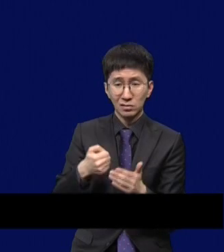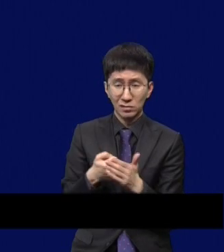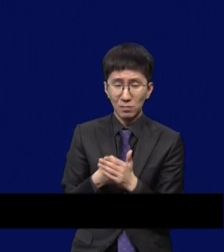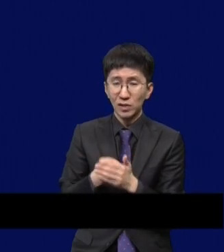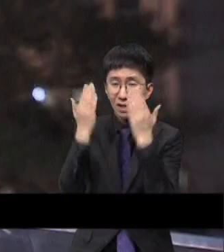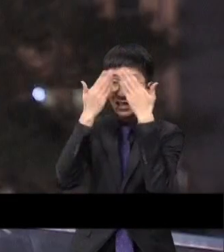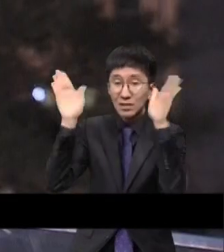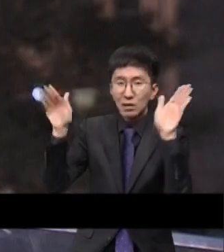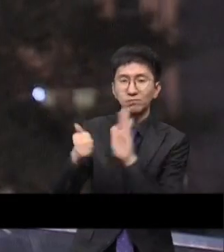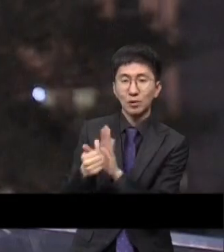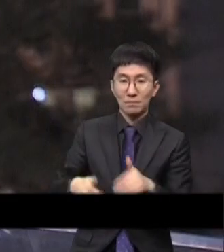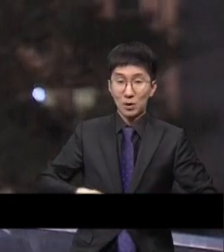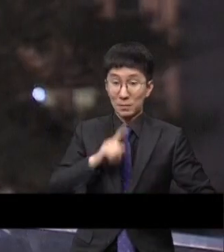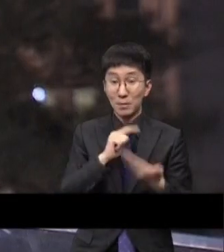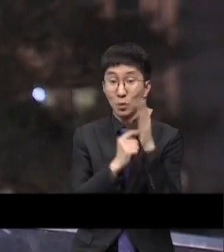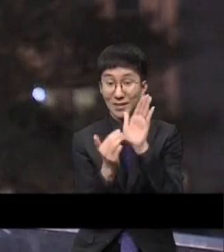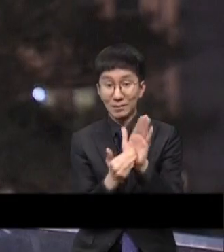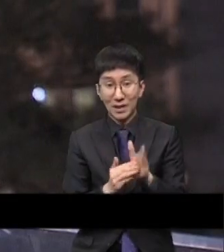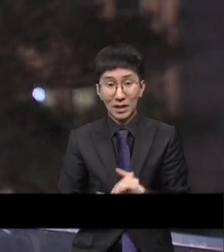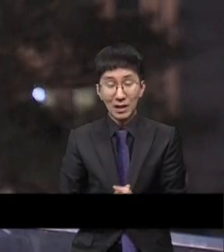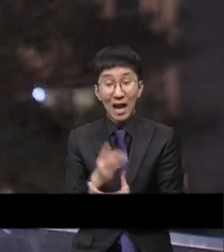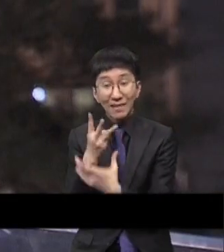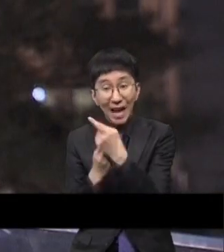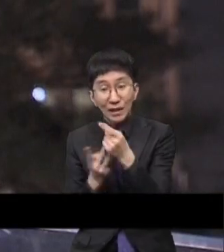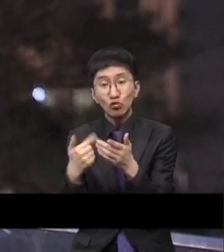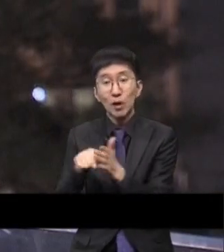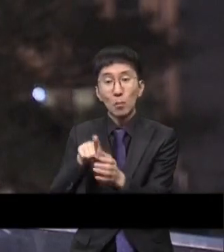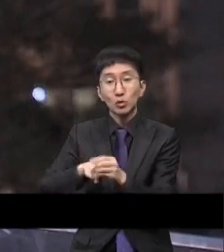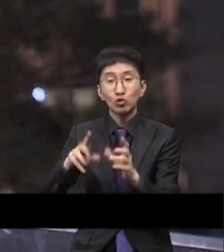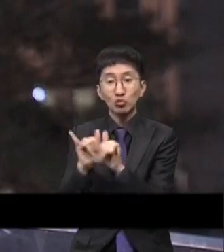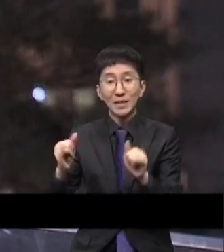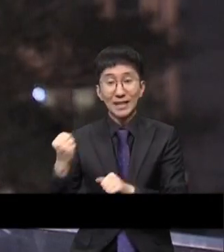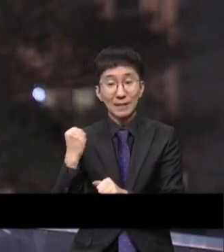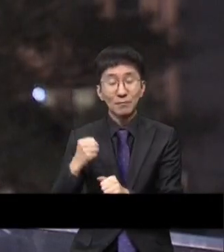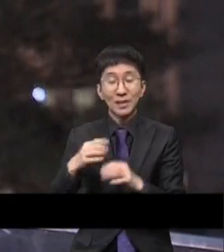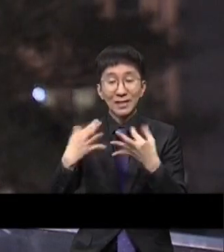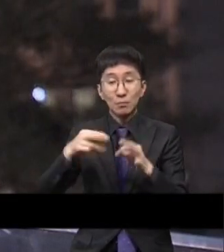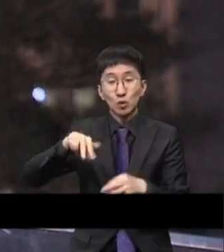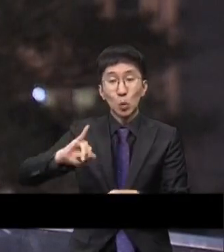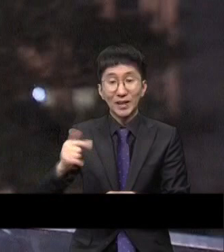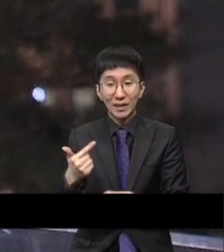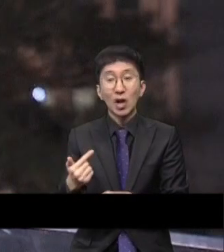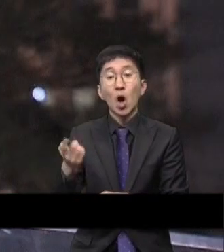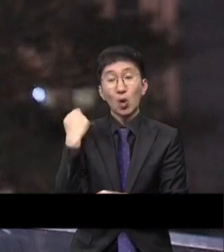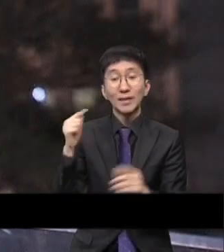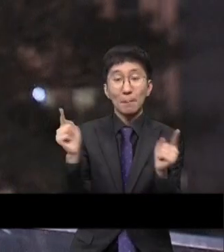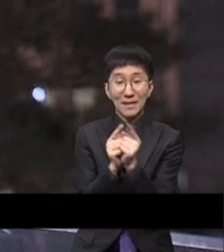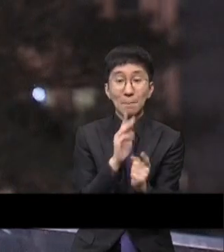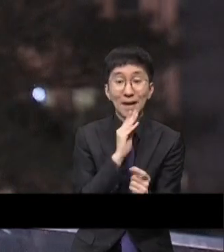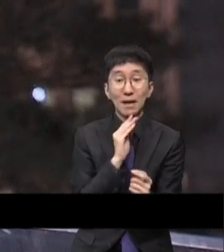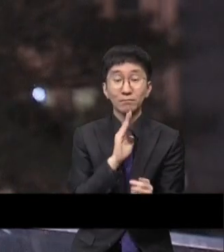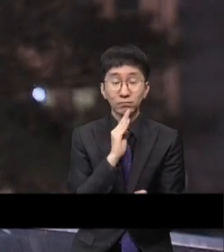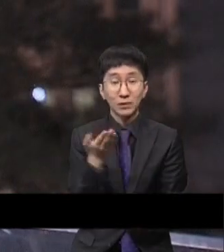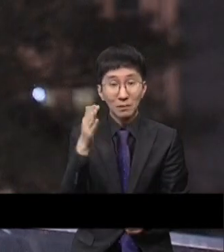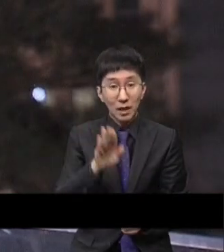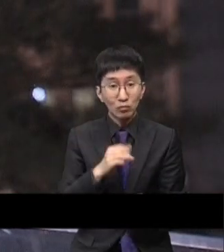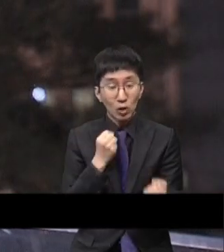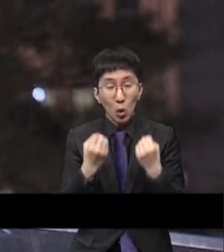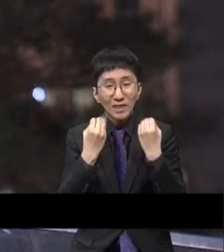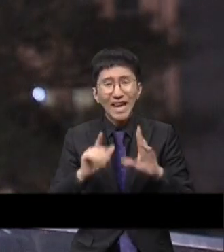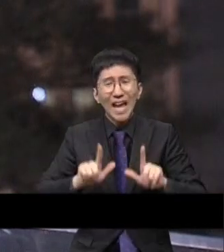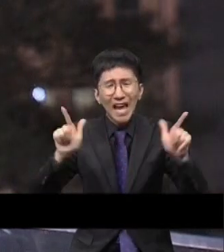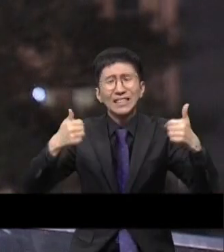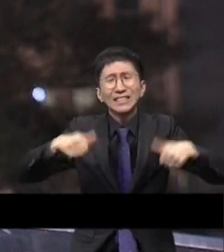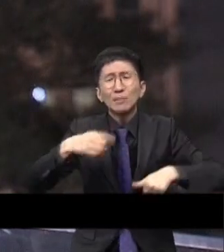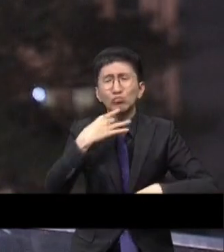말했습니다. 단일화를 말하기 시작한 국민의힘 김종인 비대위원장과 어제 만난 것과 관련해서도 새해 인사를